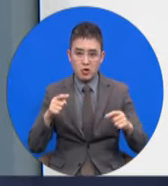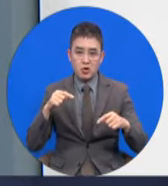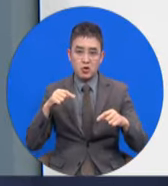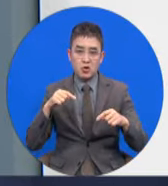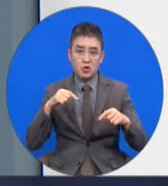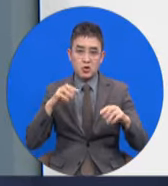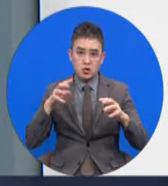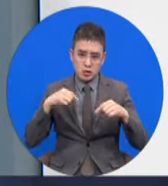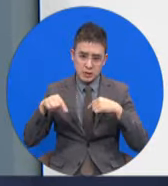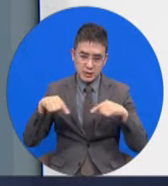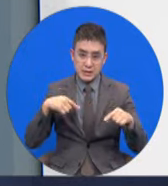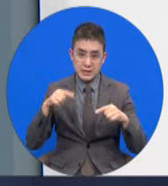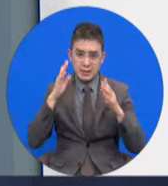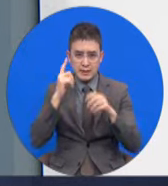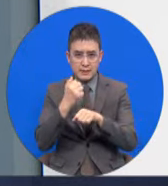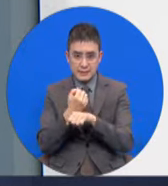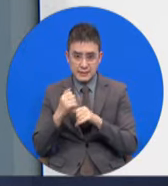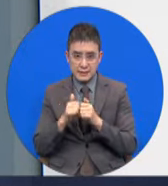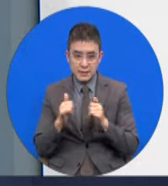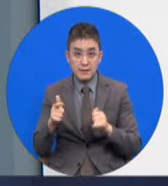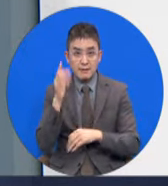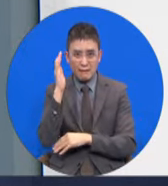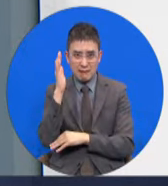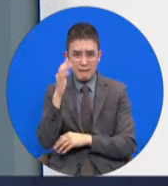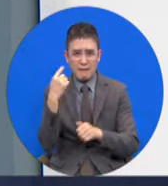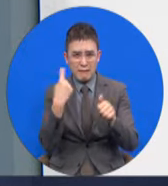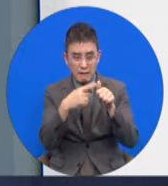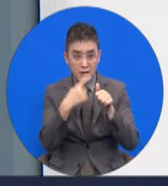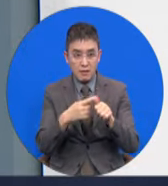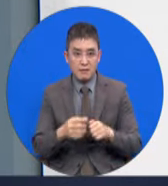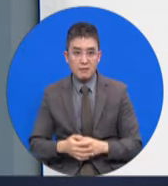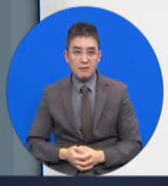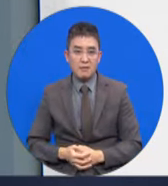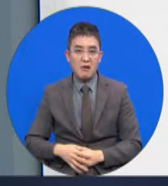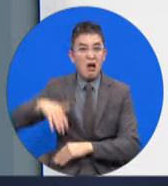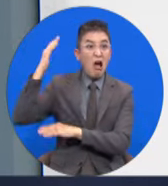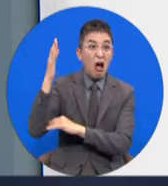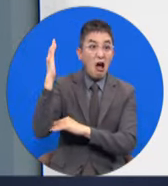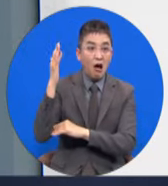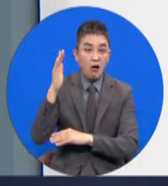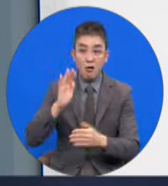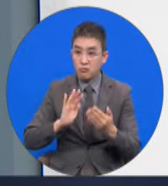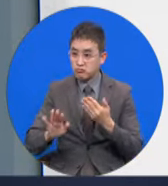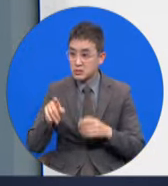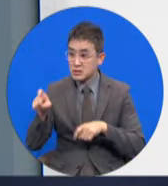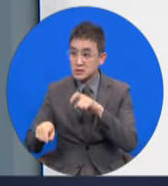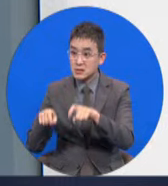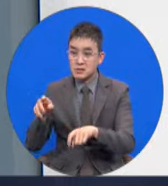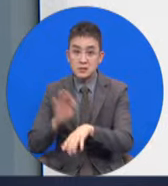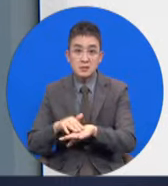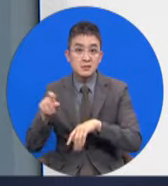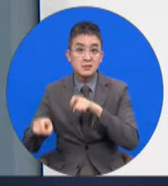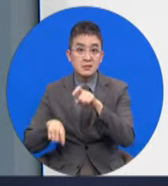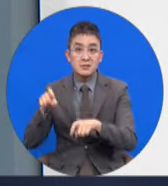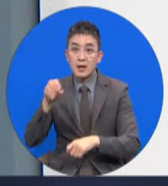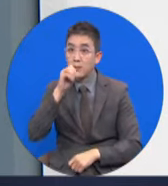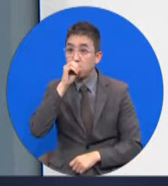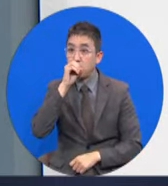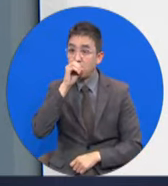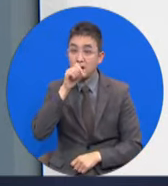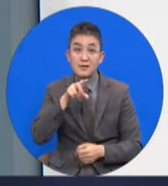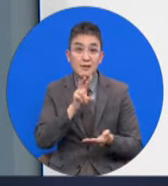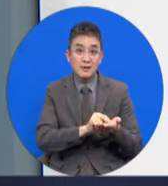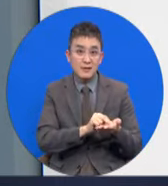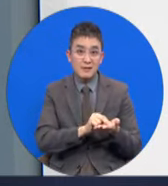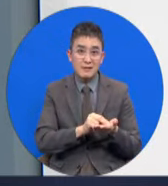뭐 비판하죠. 비공짜의 공약이다. 그냥 내 질러보고 그냥 끝이다. 그래서 뭐 시청자 여러분께서 역대 공약을 잘